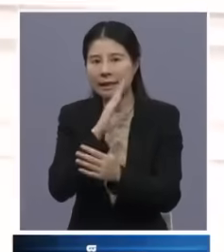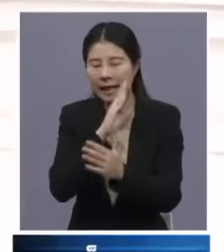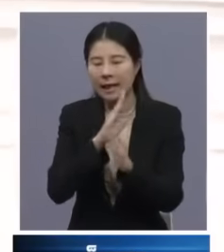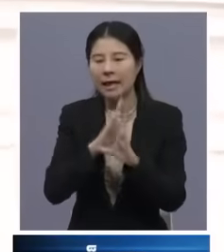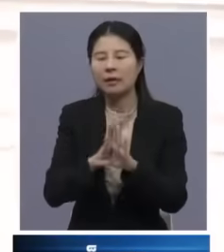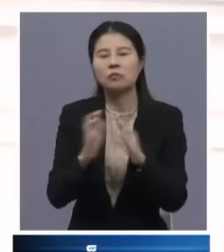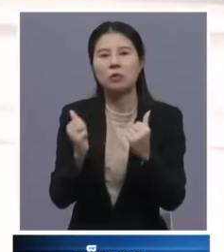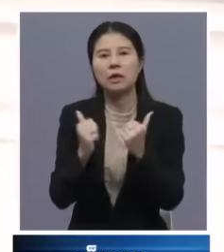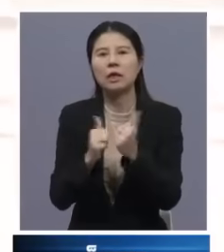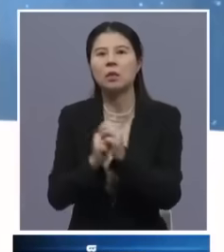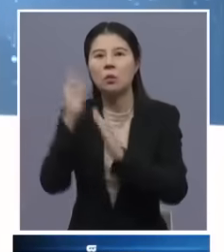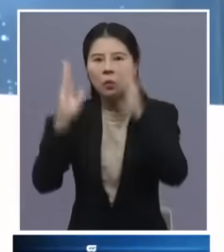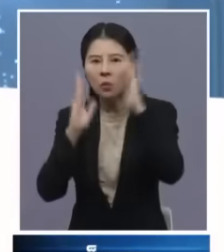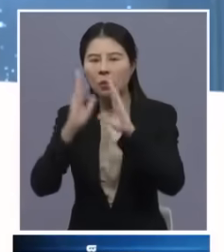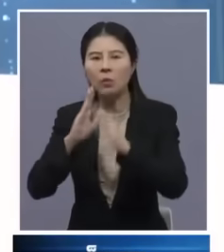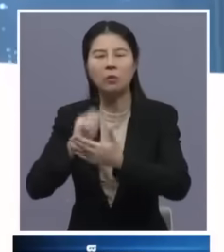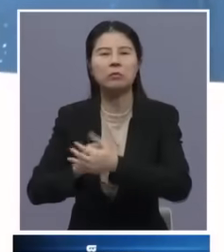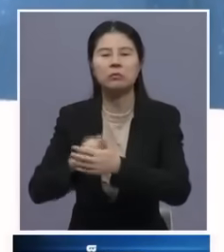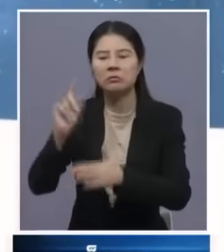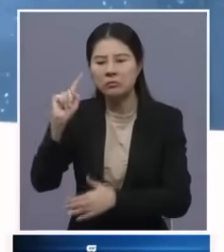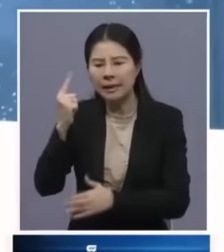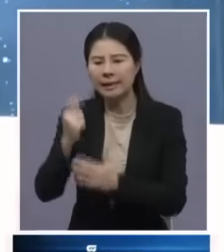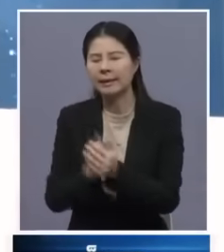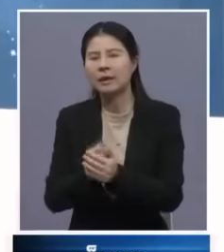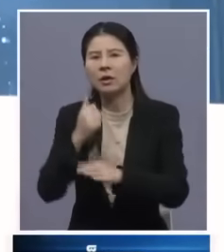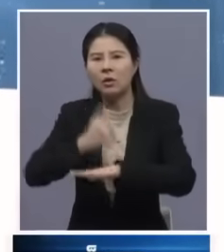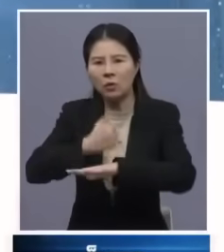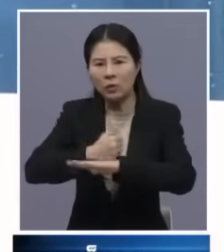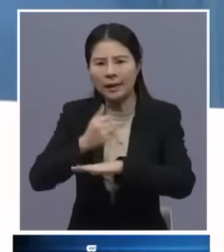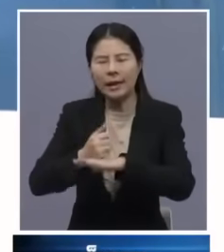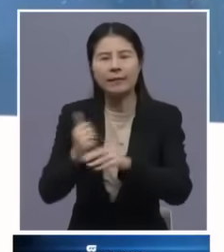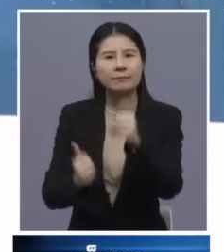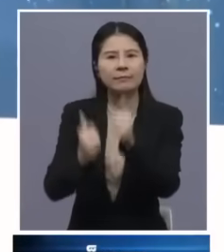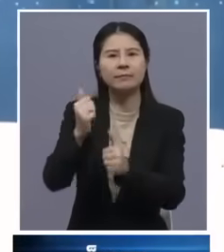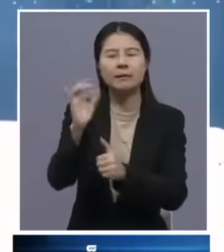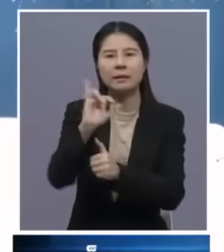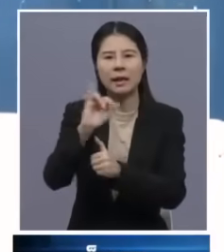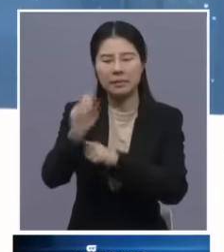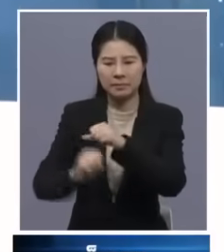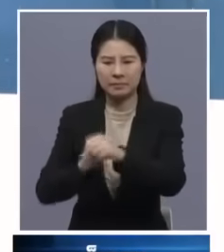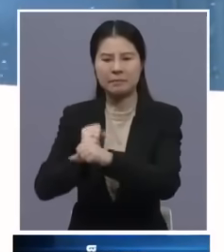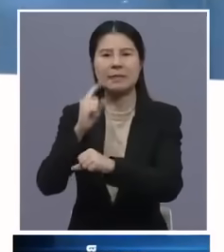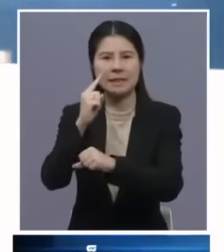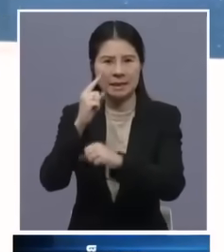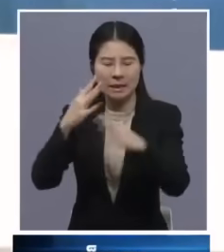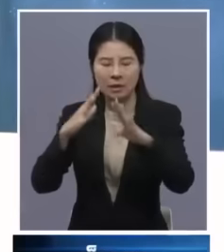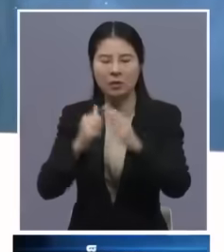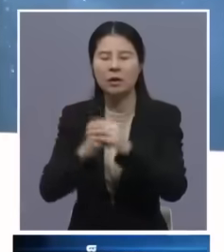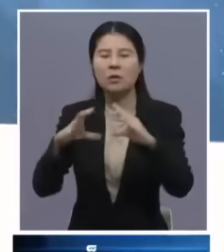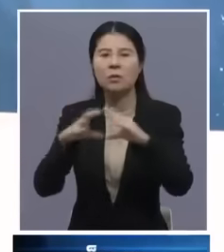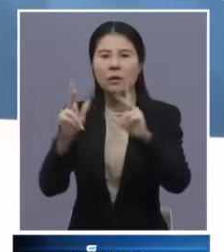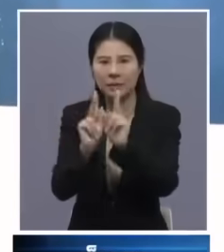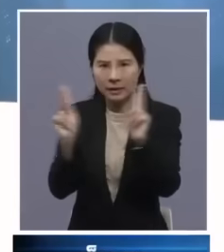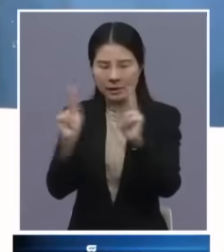ถึงจุดที่โอ้โหเขาบอกว่าเราสับระสายอ่ะ คือถ้าครบปีอ่ะแล้วยังหาหัวหน้าพรรคกรรมการบริหารพรรคไม่ได้เนี่ยอัน